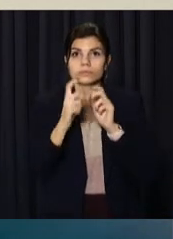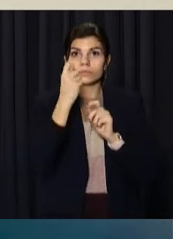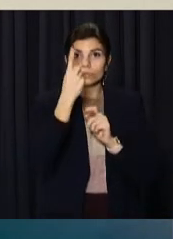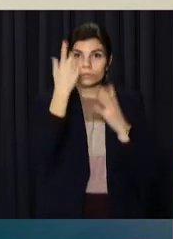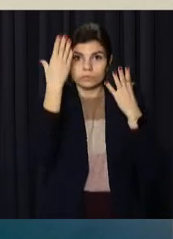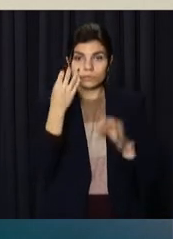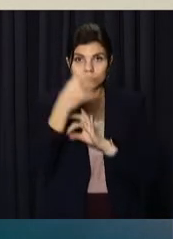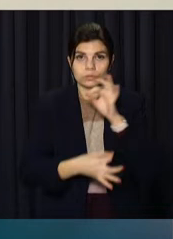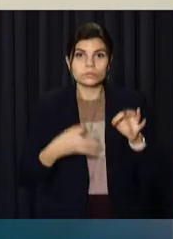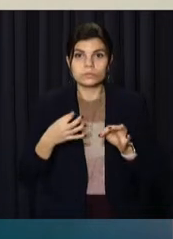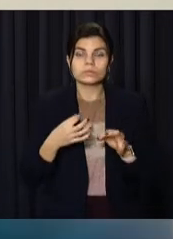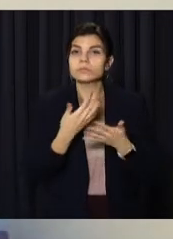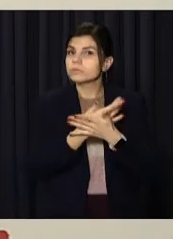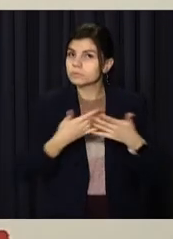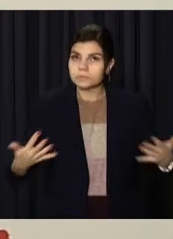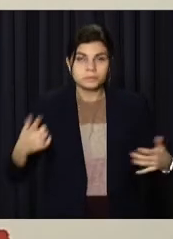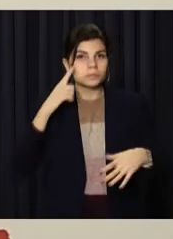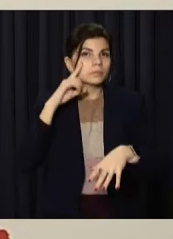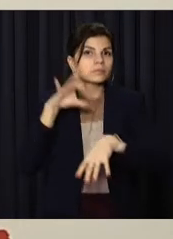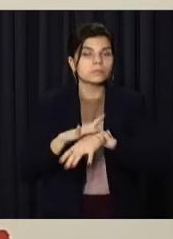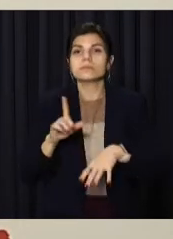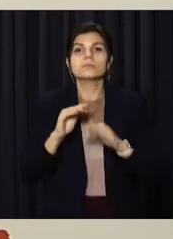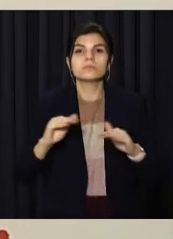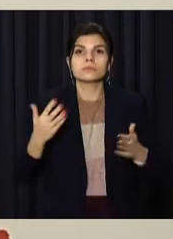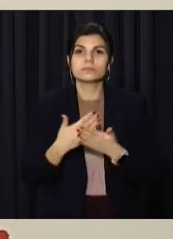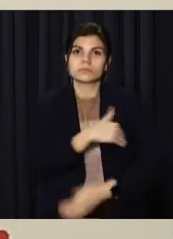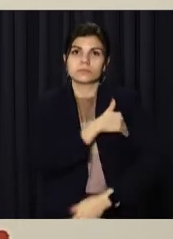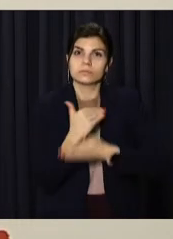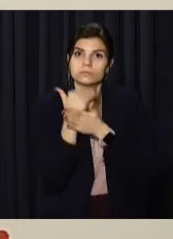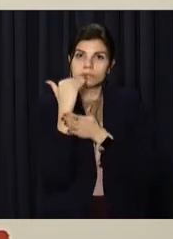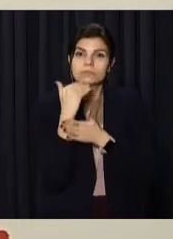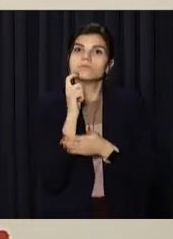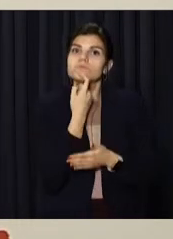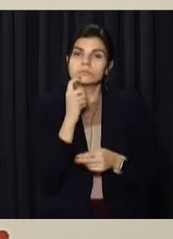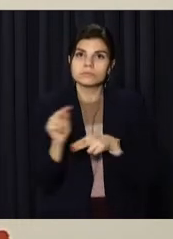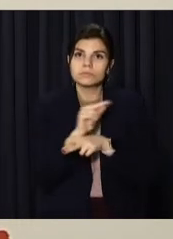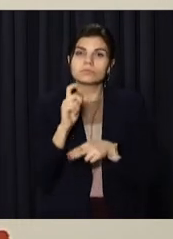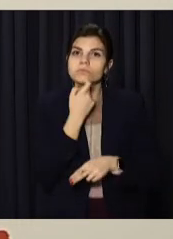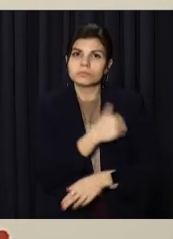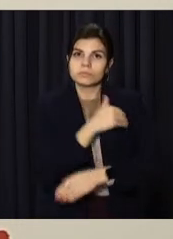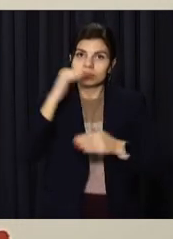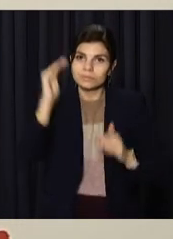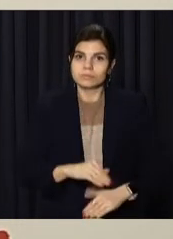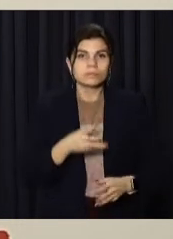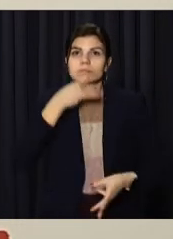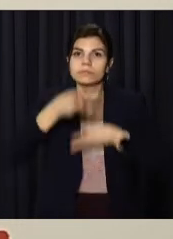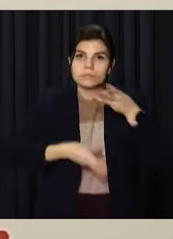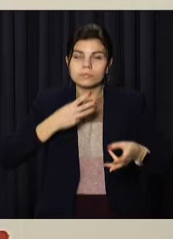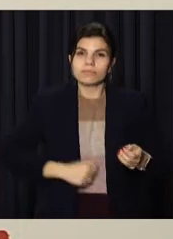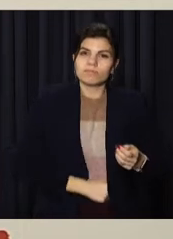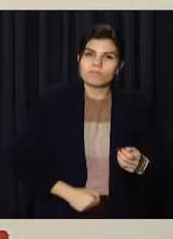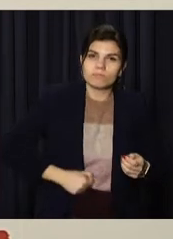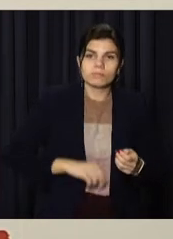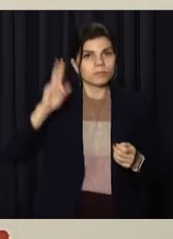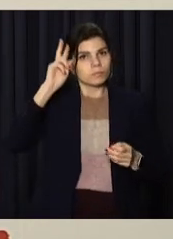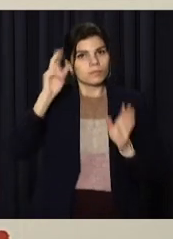сутки. Симптоматика разная. В основном это дети с лихорадкой, которая плохо снижается. Также у детей проявляется рвота, боль в животе,